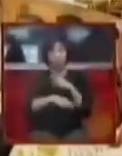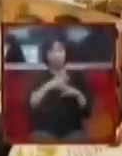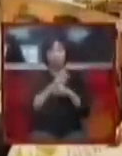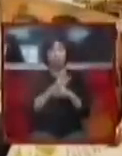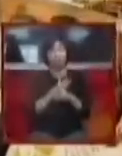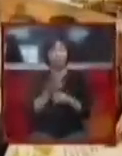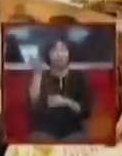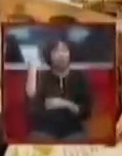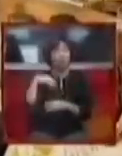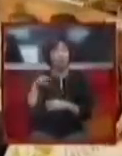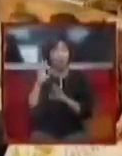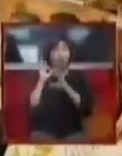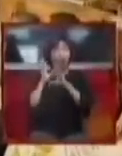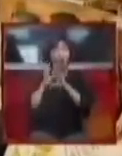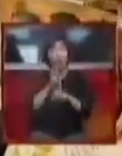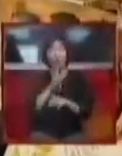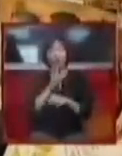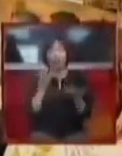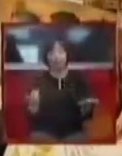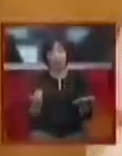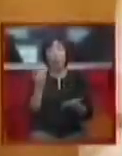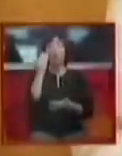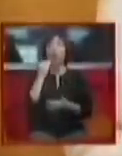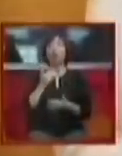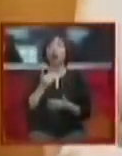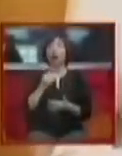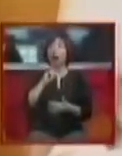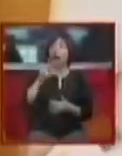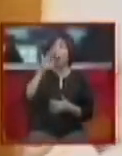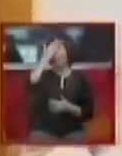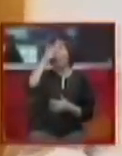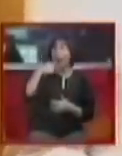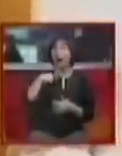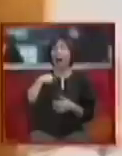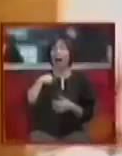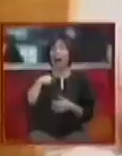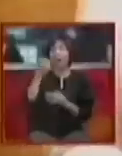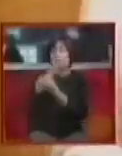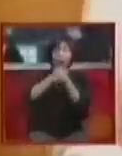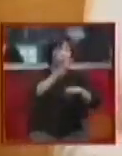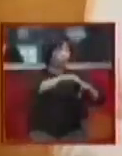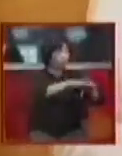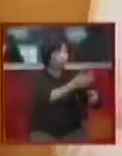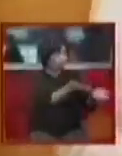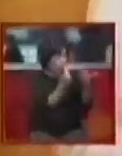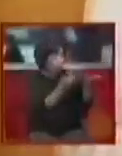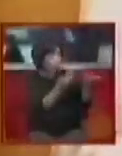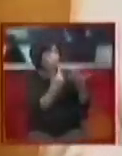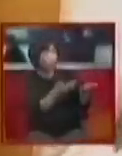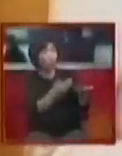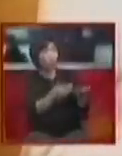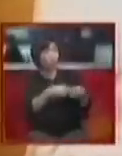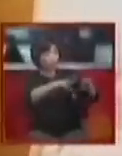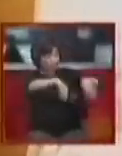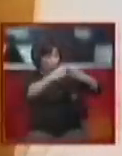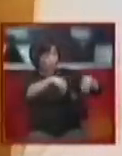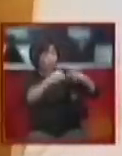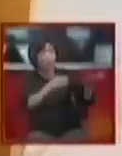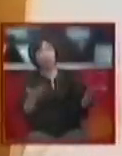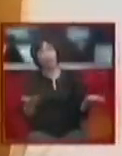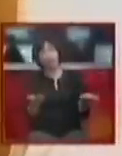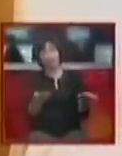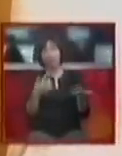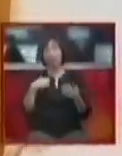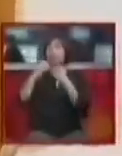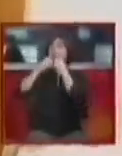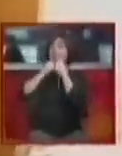walang pumapansin, ngayon may shortage na dahil pinapakayo na ng mga exporter. Hindi natin sasayangin ang pagkakataong